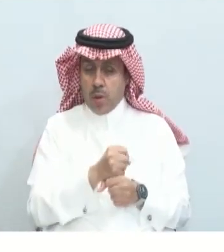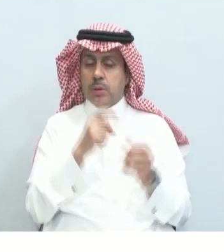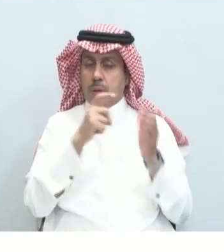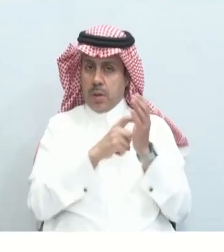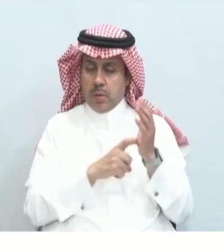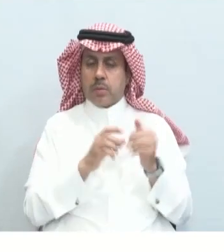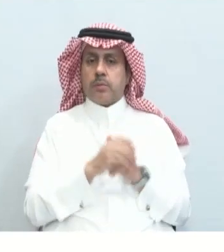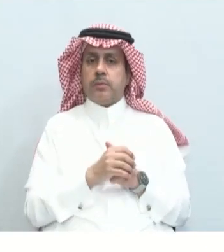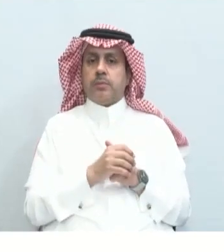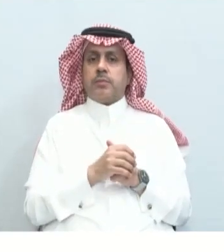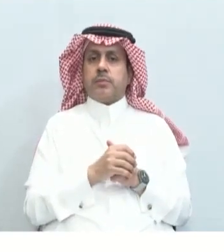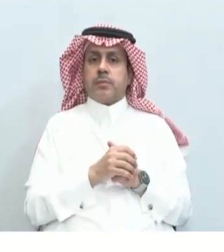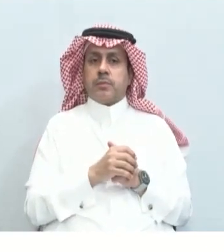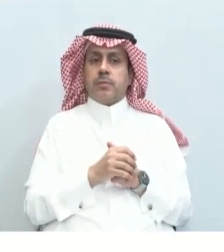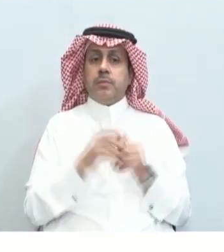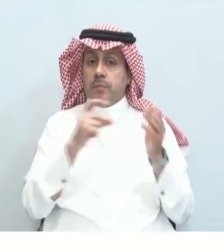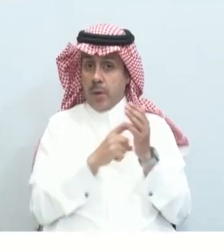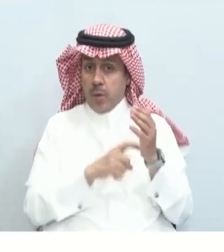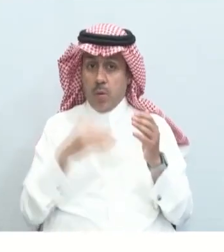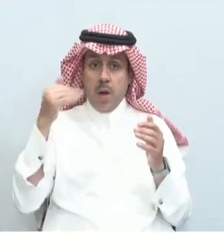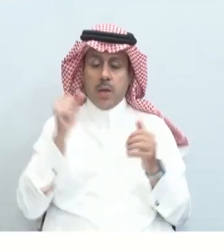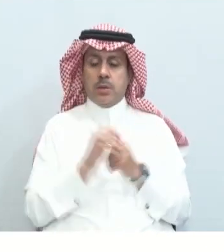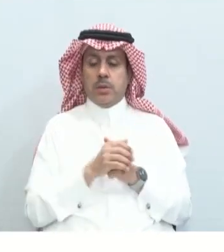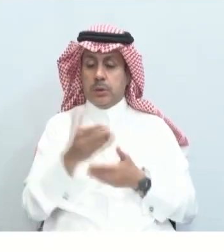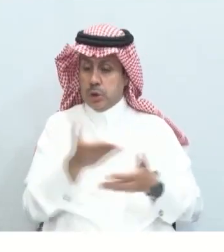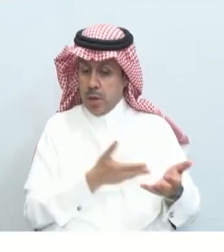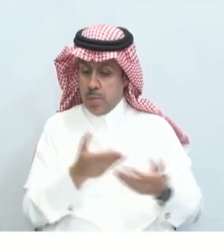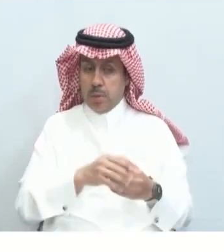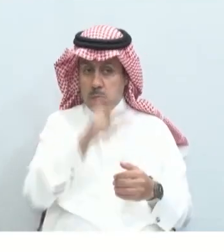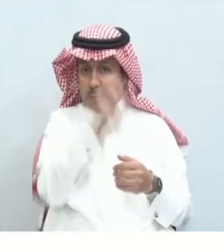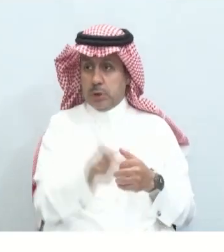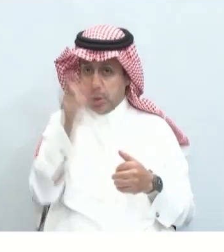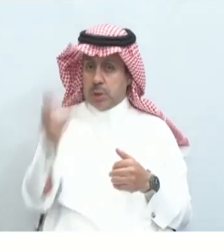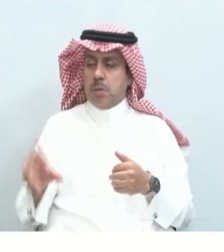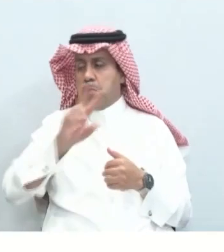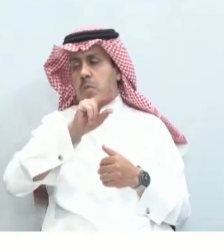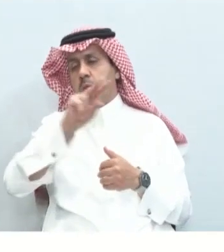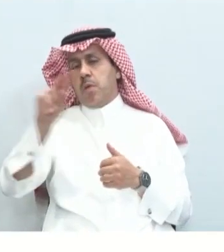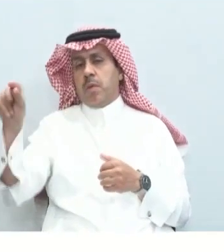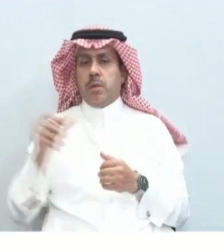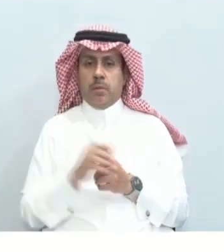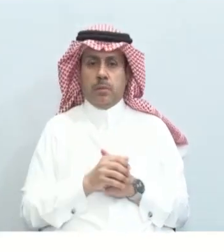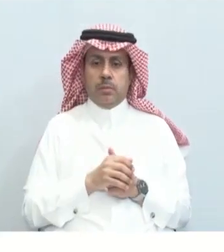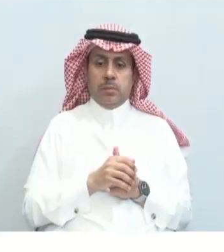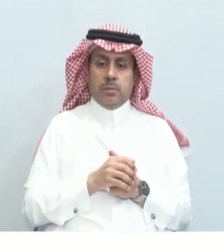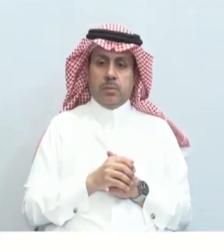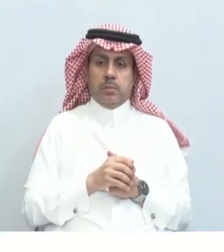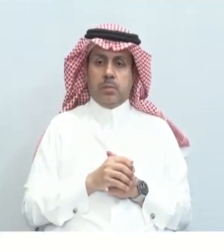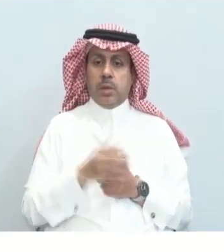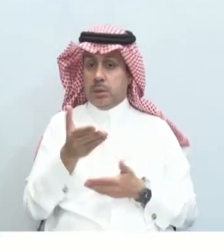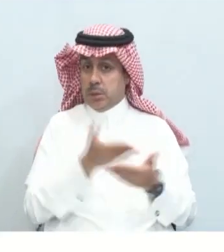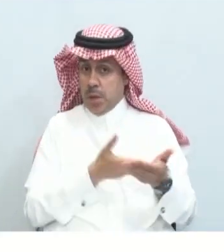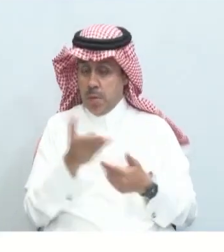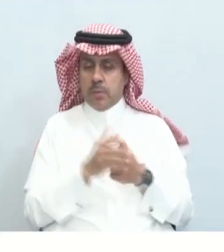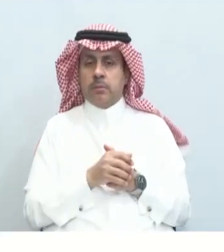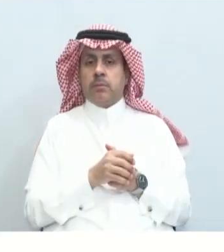القانون الخاص بانها تتعامل مع الاشخاص على قدم المساوله تمنعهم اي ميزات في مواجهه بعضها بل تتعامل